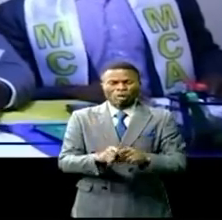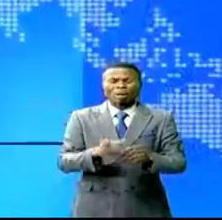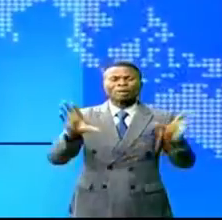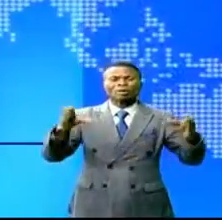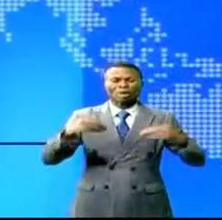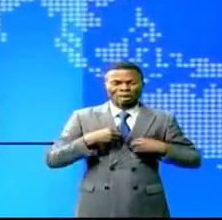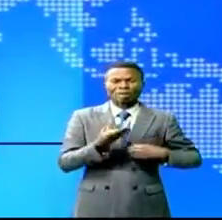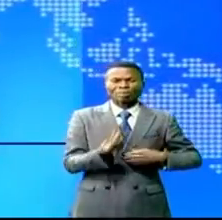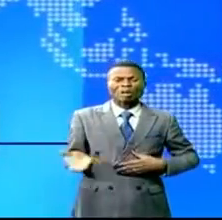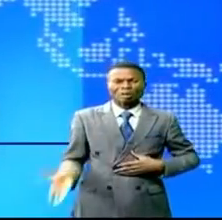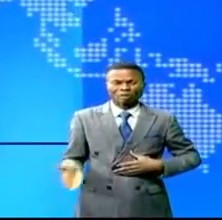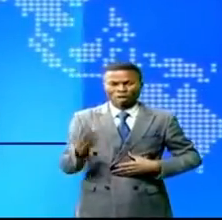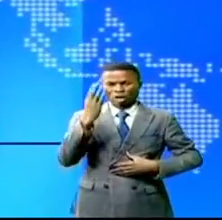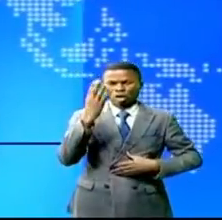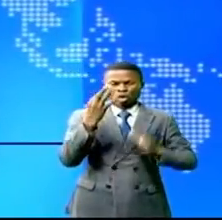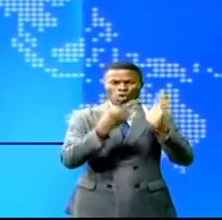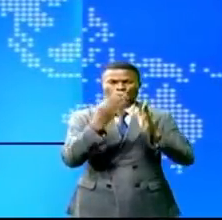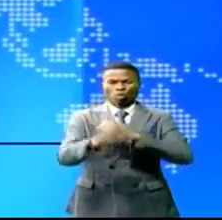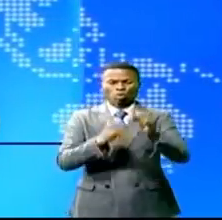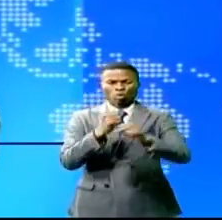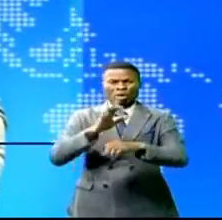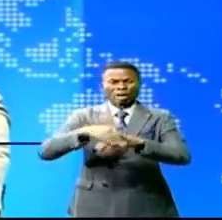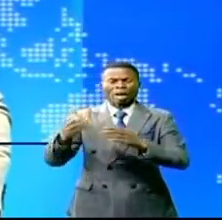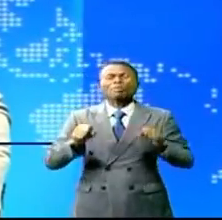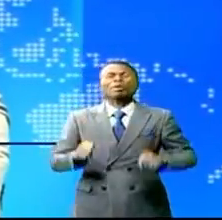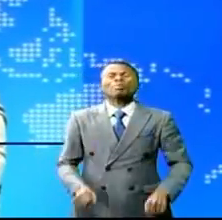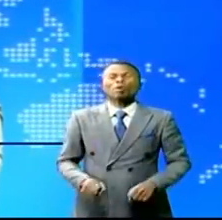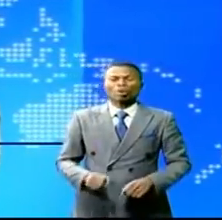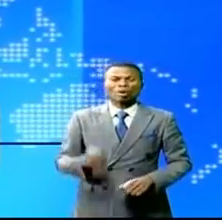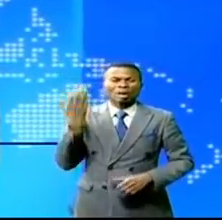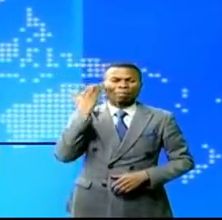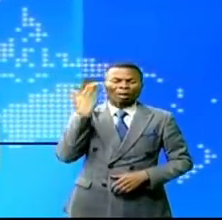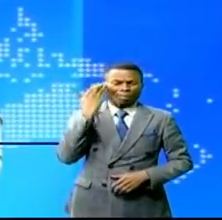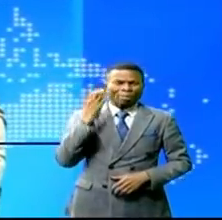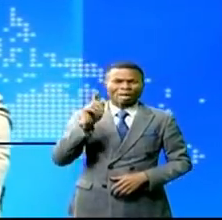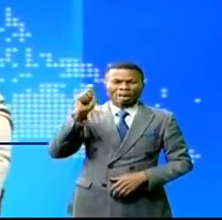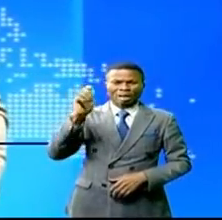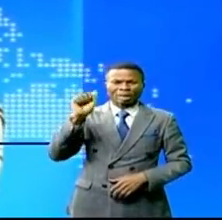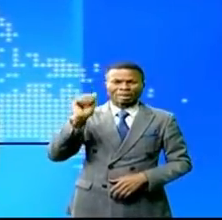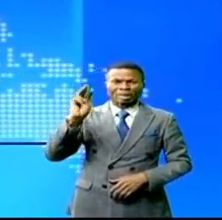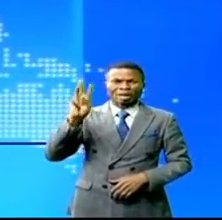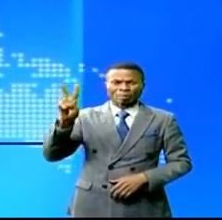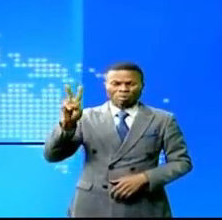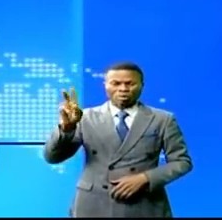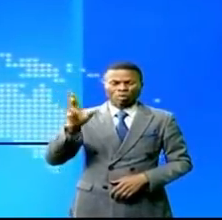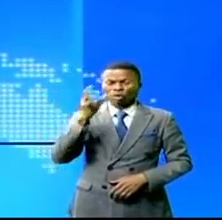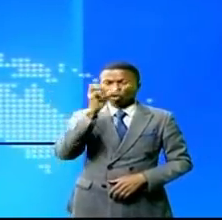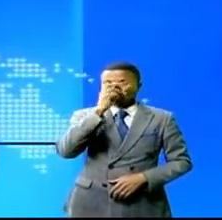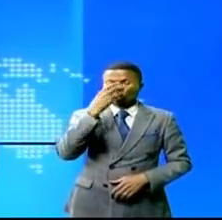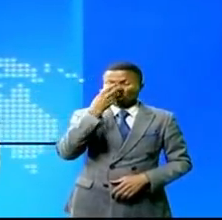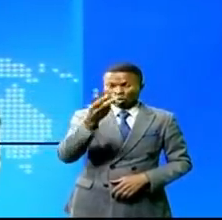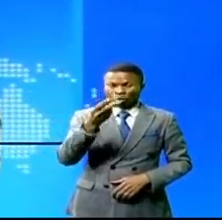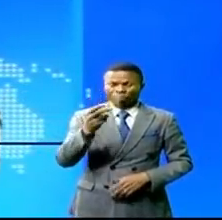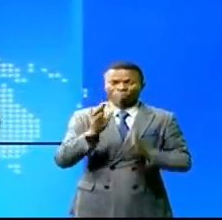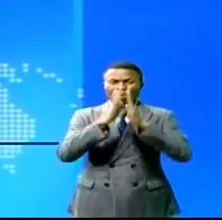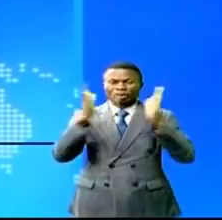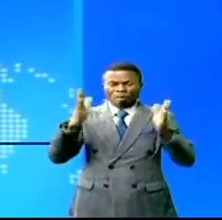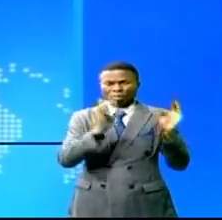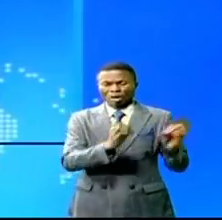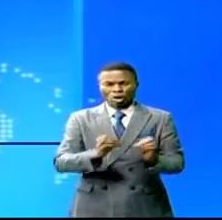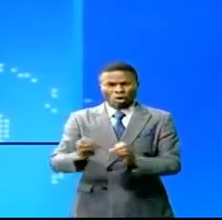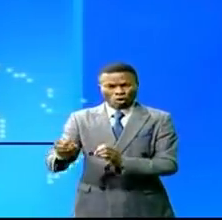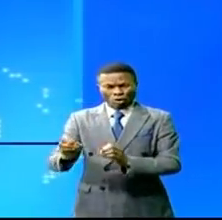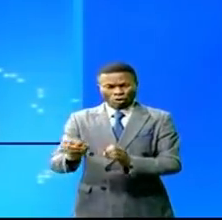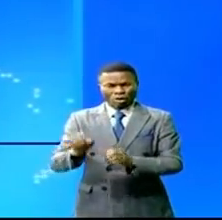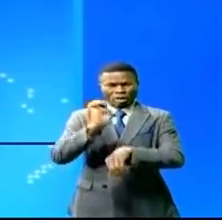huit ans après la disparition de l'artiste musicien pascal tabu ley rochereau une messe d'action de grâce a été célébrée en